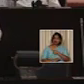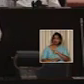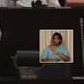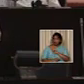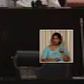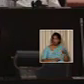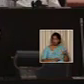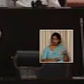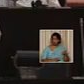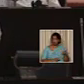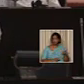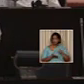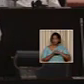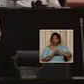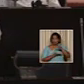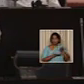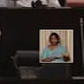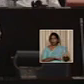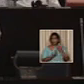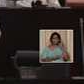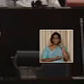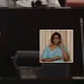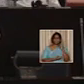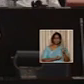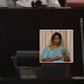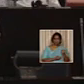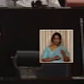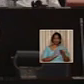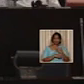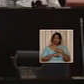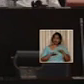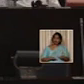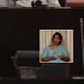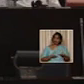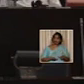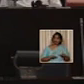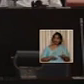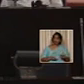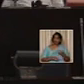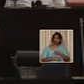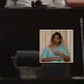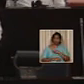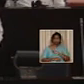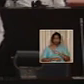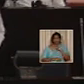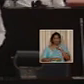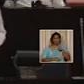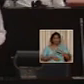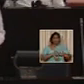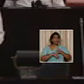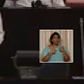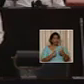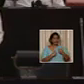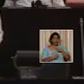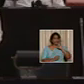में या में प्लेन ने कट गिनियां ड पराकुना खाली इंदम इंदगन हिटिया उन्वहन से मता के रुआ दम वेला वहारी